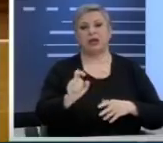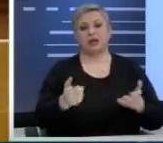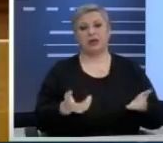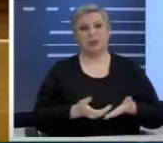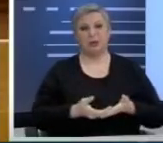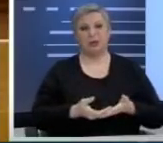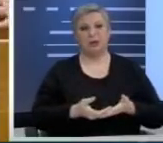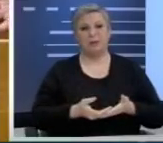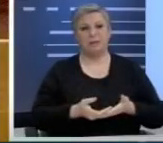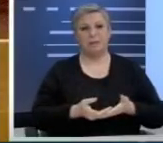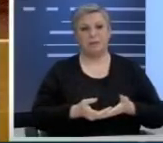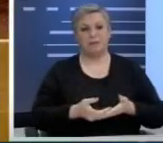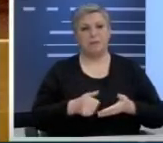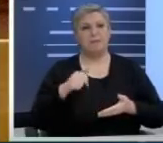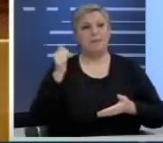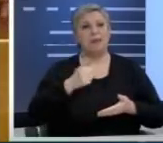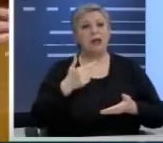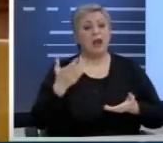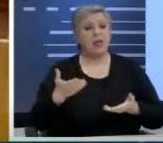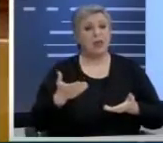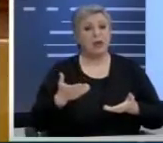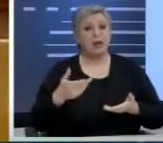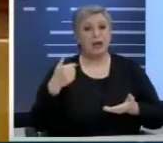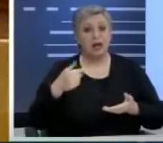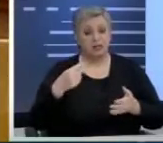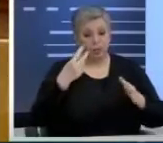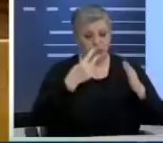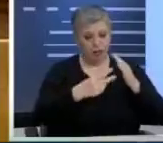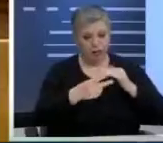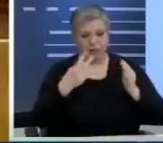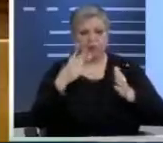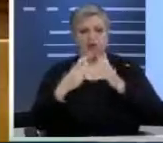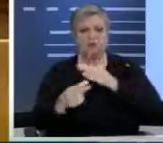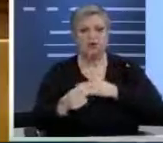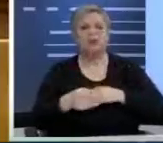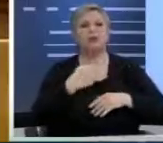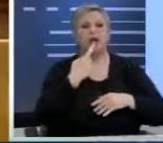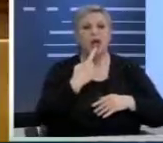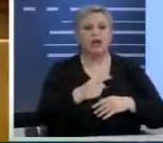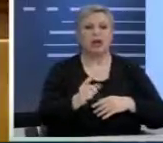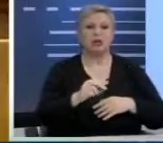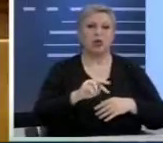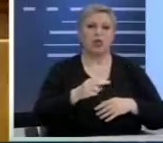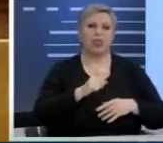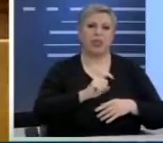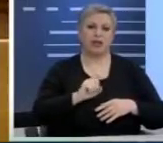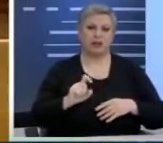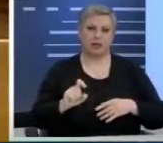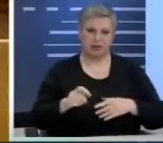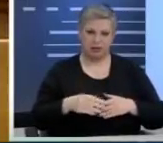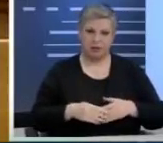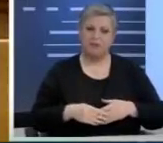Δηλαδή η διαφορά ανάμεσα στις δύο προβλέψεις είναι 100 δις. Το πρώτο είναι ότι εγώ μπορούσα να κάνω αυτή την